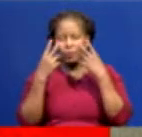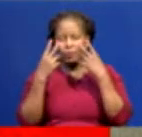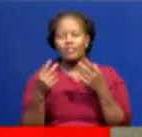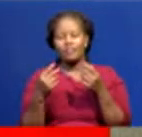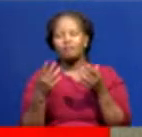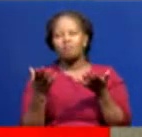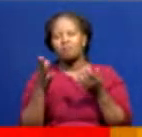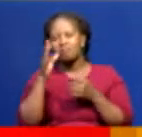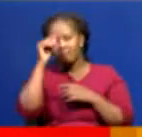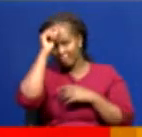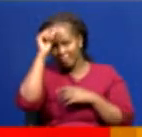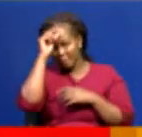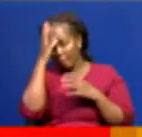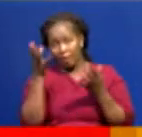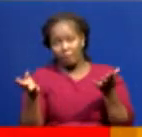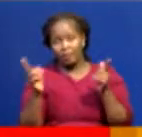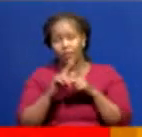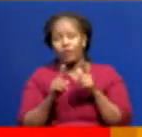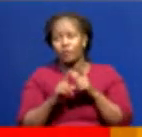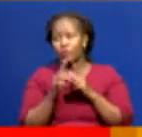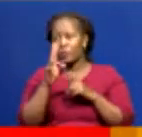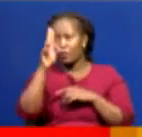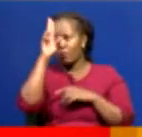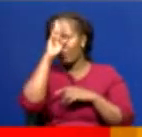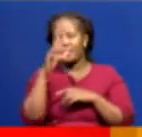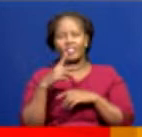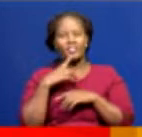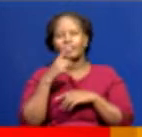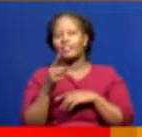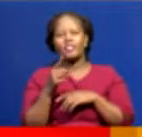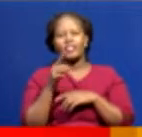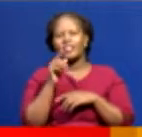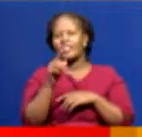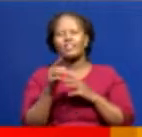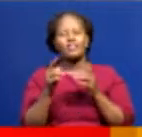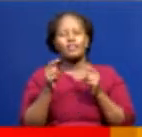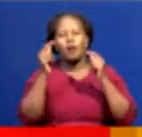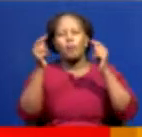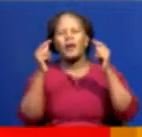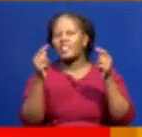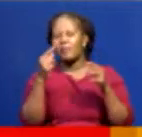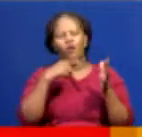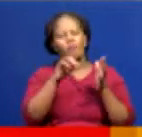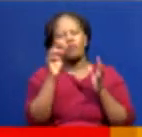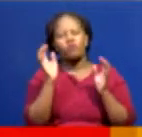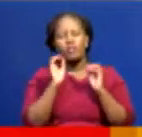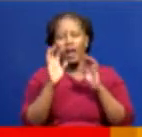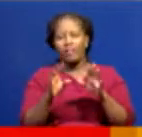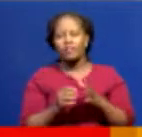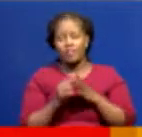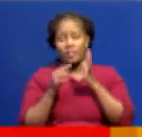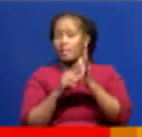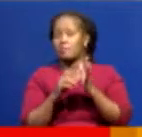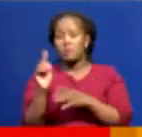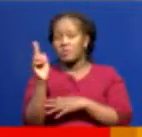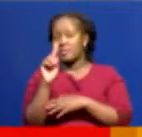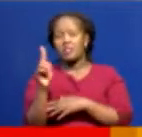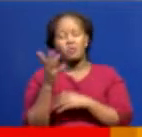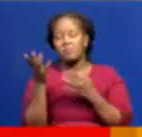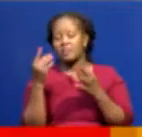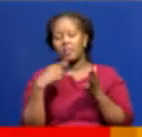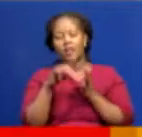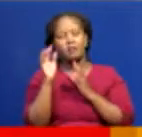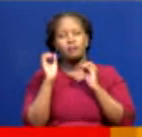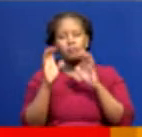serikali inatoa ama polisi wanasema ya kwamba maandamano hayajaruhusiwa. Mfano katika kaunti ya Nairobi hayajaruhusiwa,